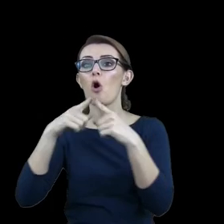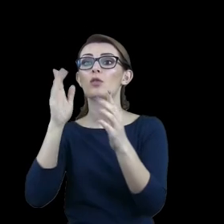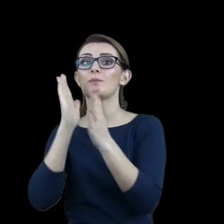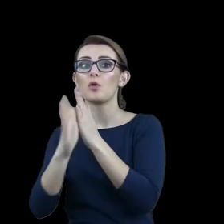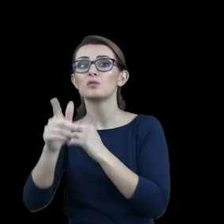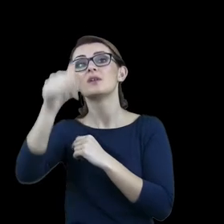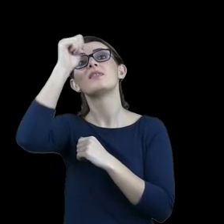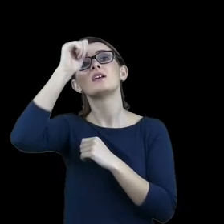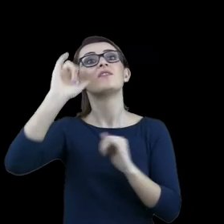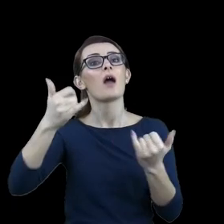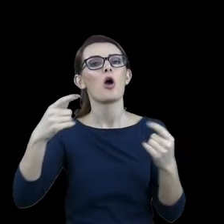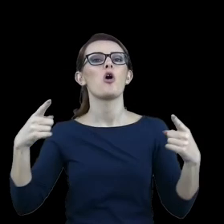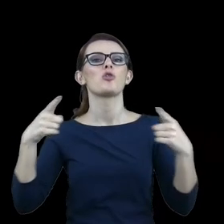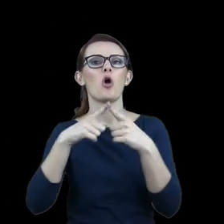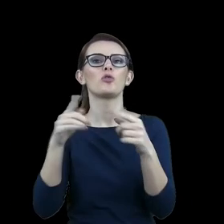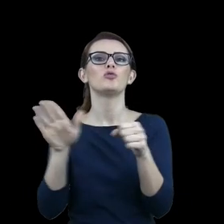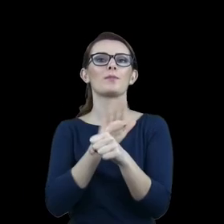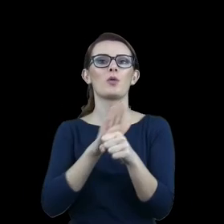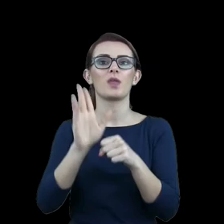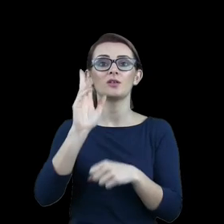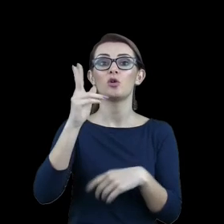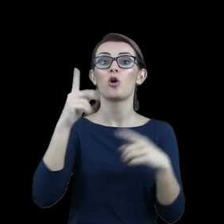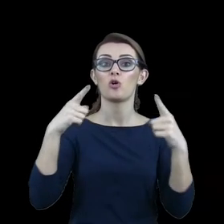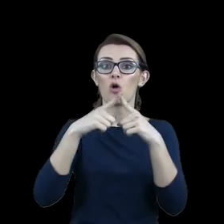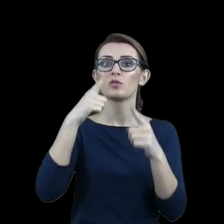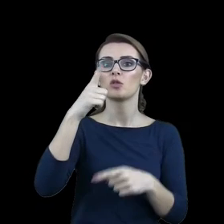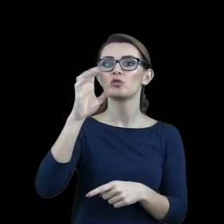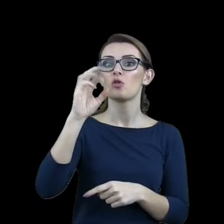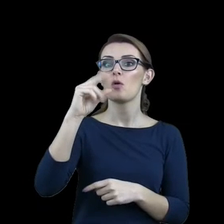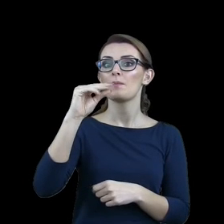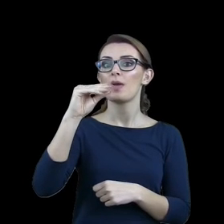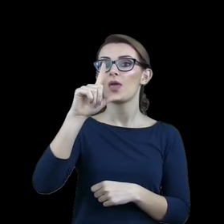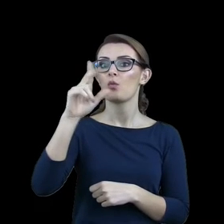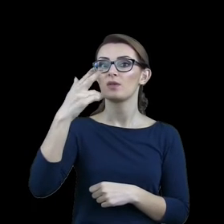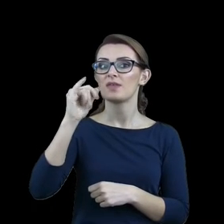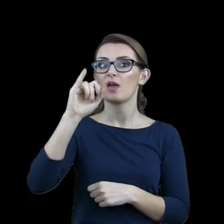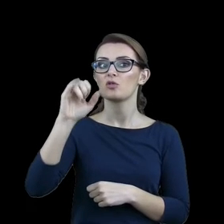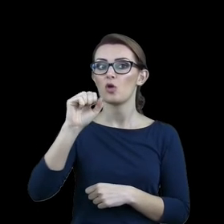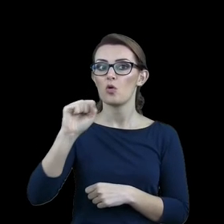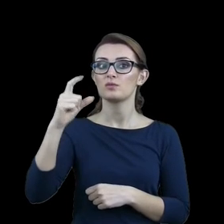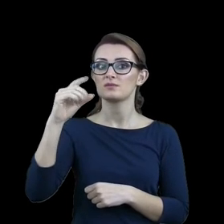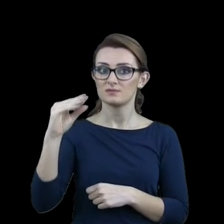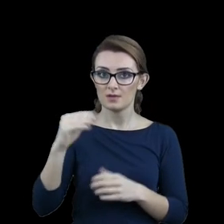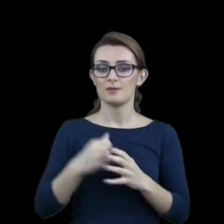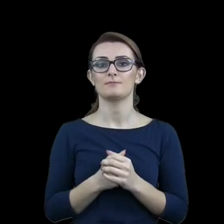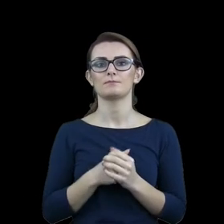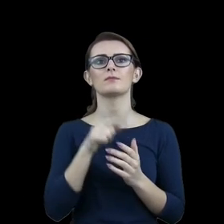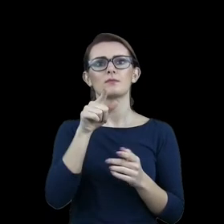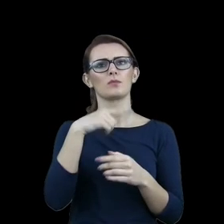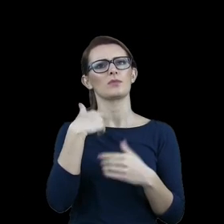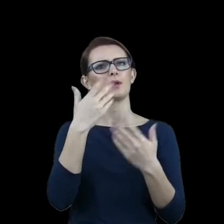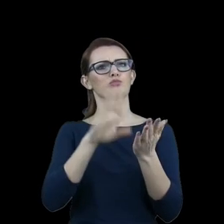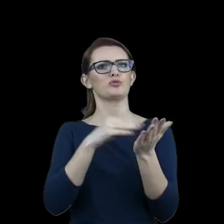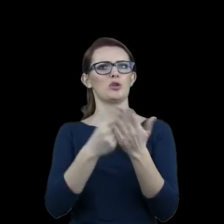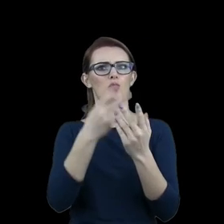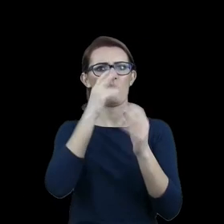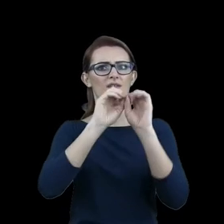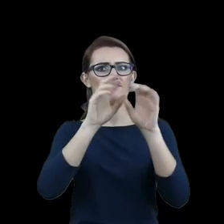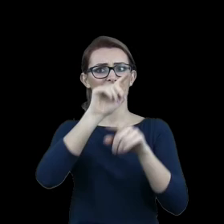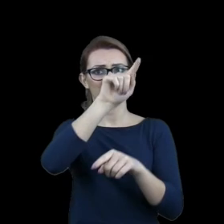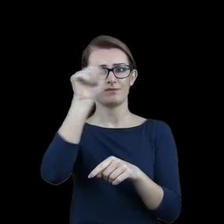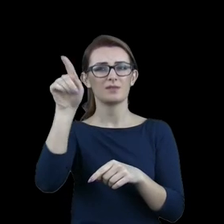kątami dopełniającymi. To są kąty dopełniające. No i tutaj podałem pewien